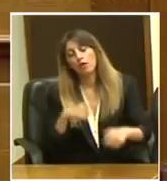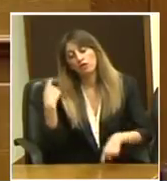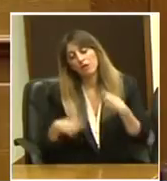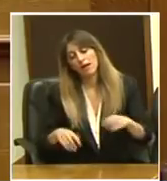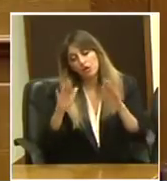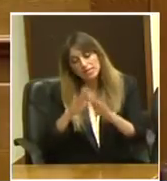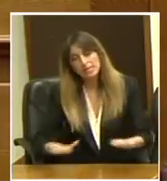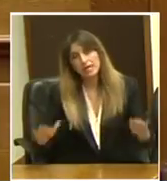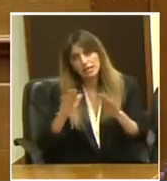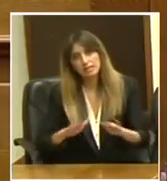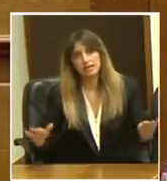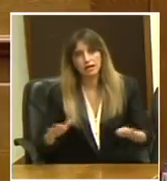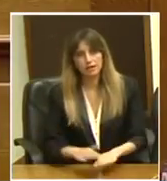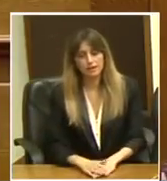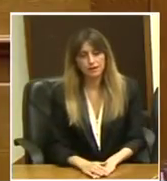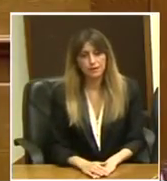όταν θα συζητάμε επί του θέματος.